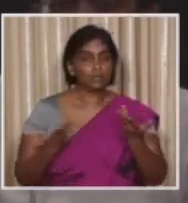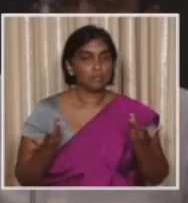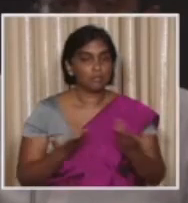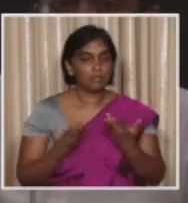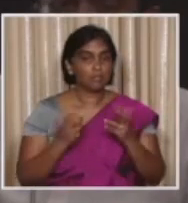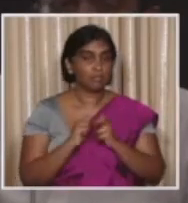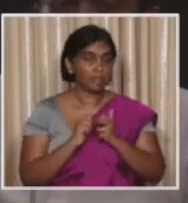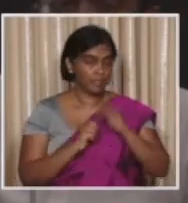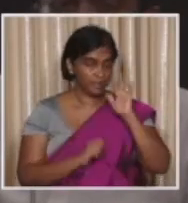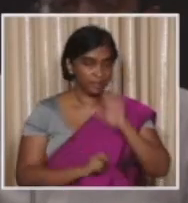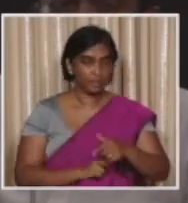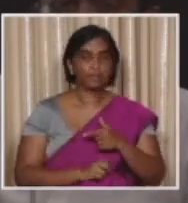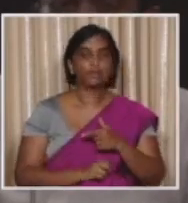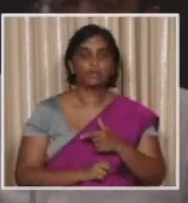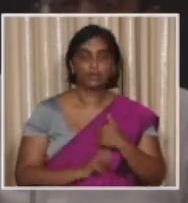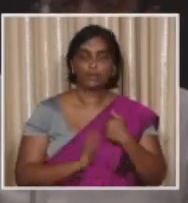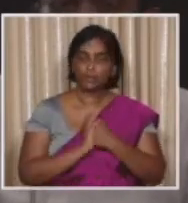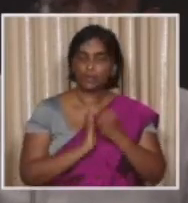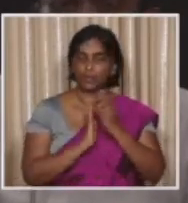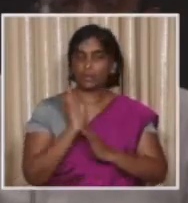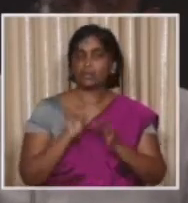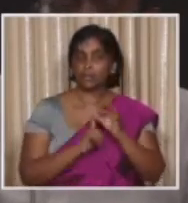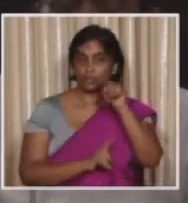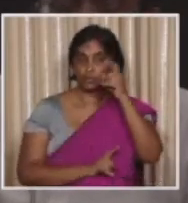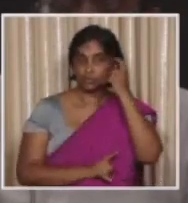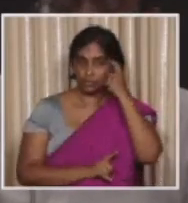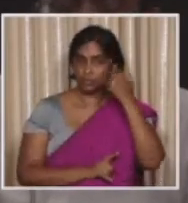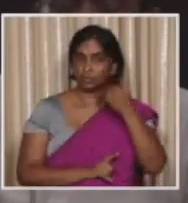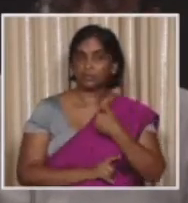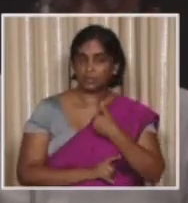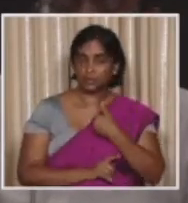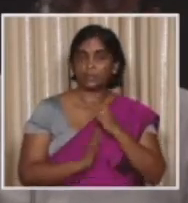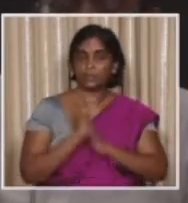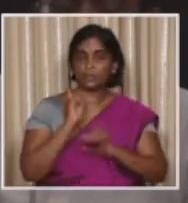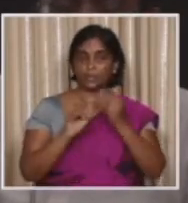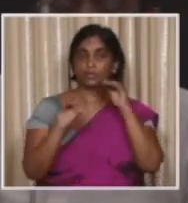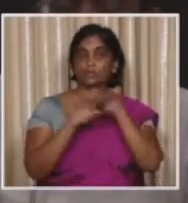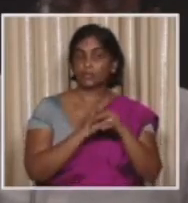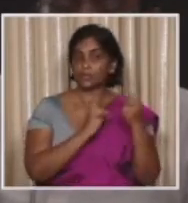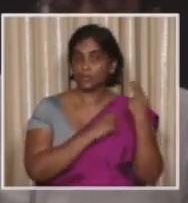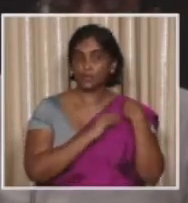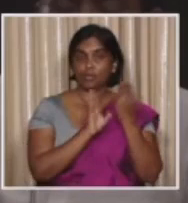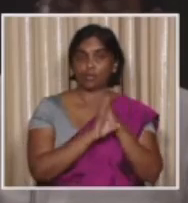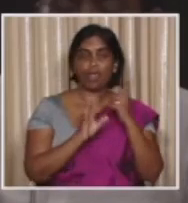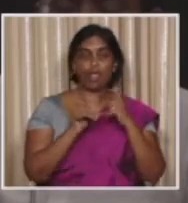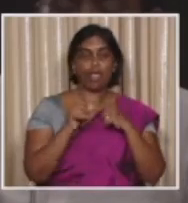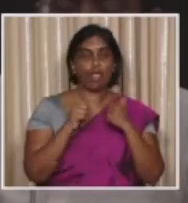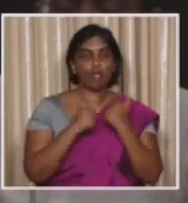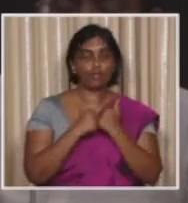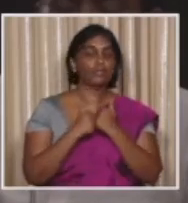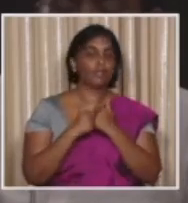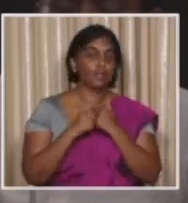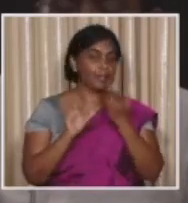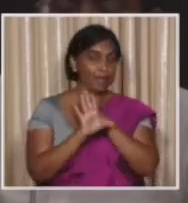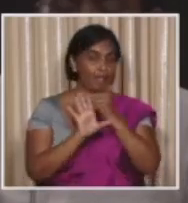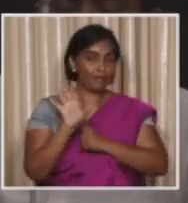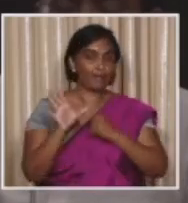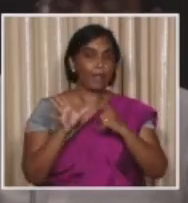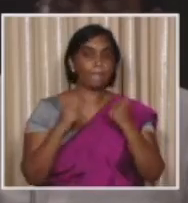පත් වෙලා ඉන්නකොට ගරු මුලාසේ මන්ත්‍රීතුමා දන්නවා මම මේ අමාත්‍යංශය බාරගත්තේ පහුගිය අවුරුද්දේ අප්‍රේල් මාසේ 19